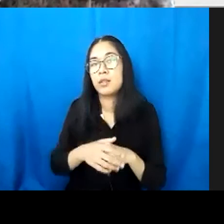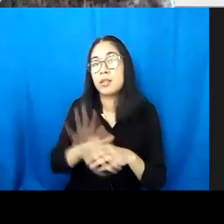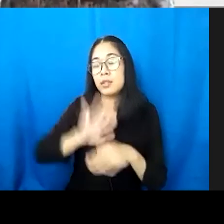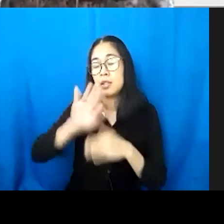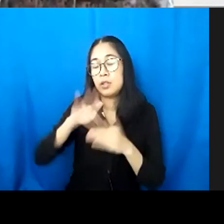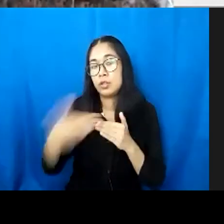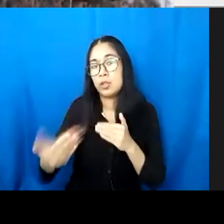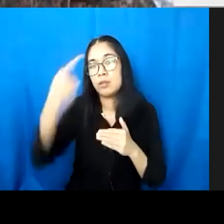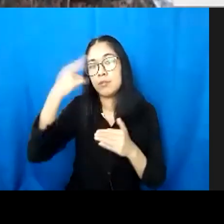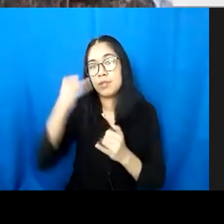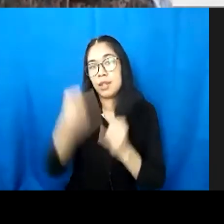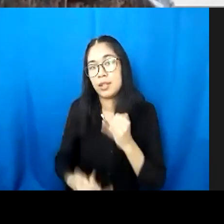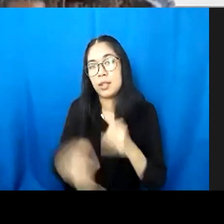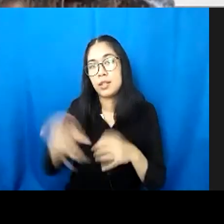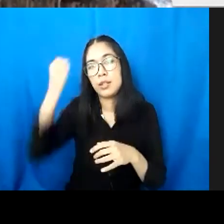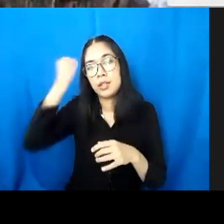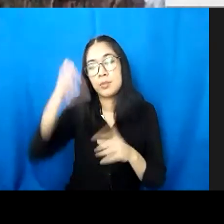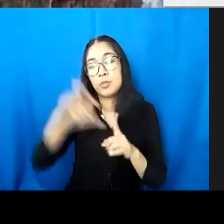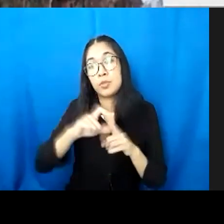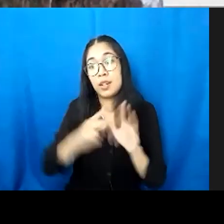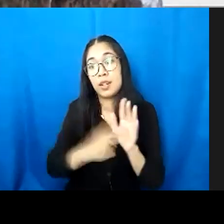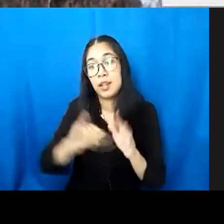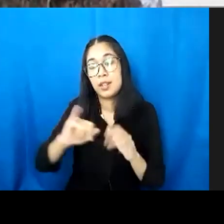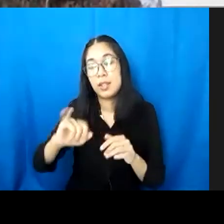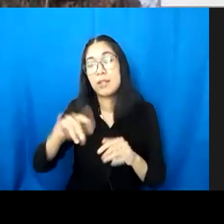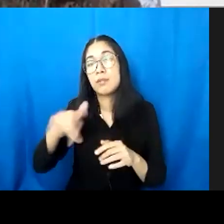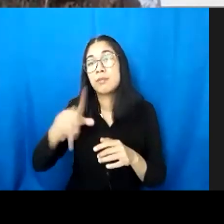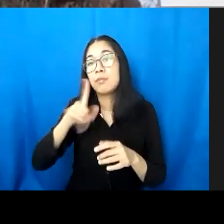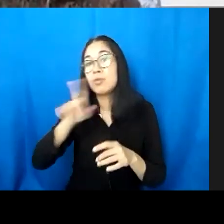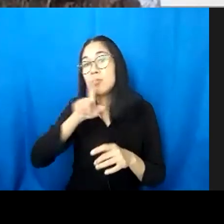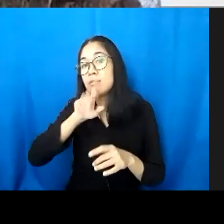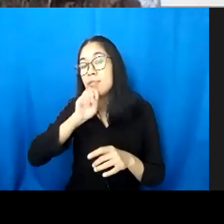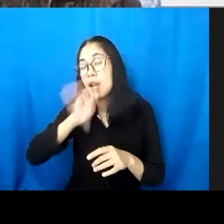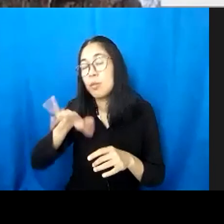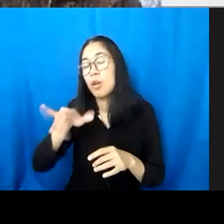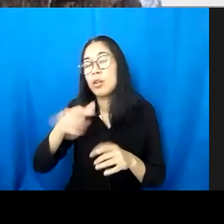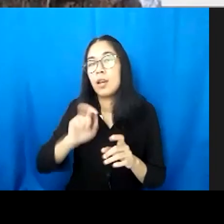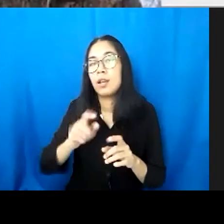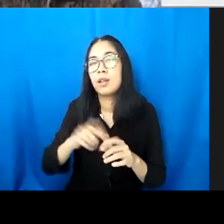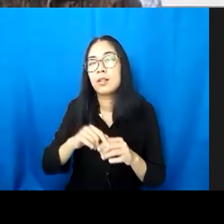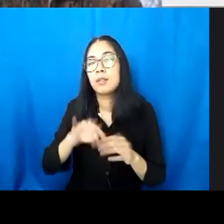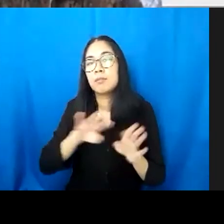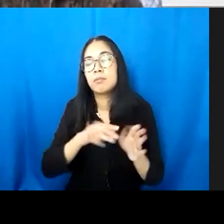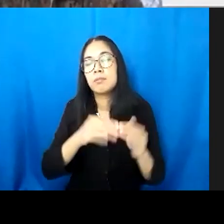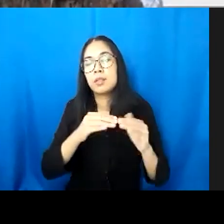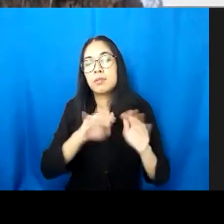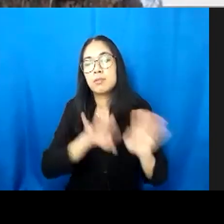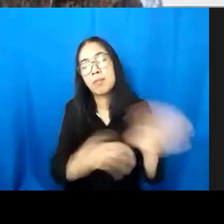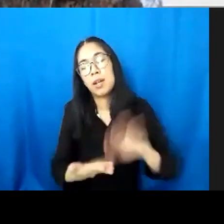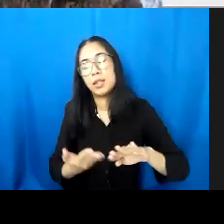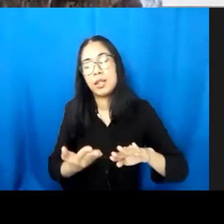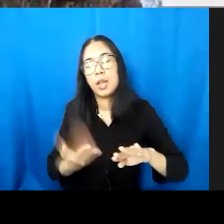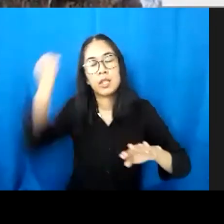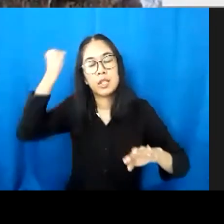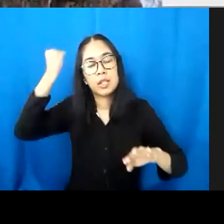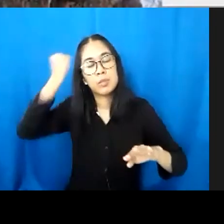terakhir untuk Ibu Dani, tadi mau merespon terkait upaya keterkaitan dengan penurunan kematian ibu dan bayi ya Bu.